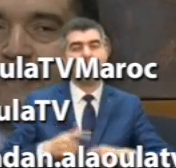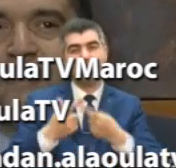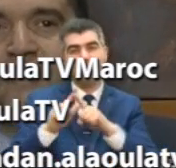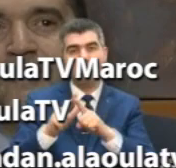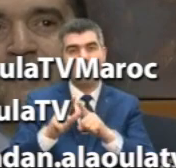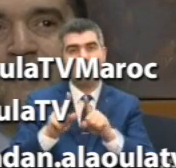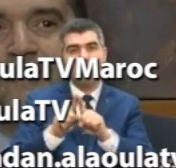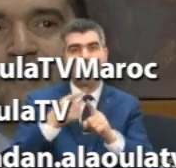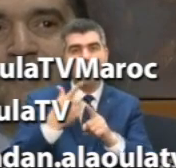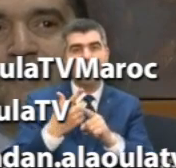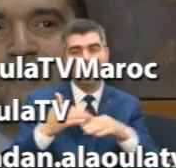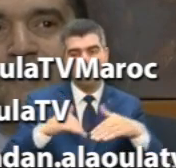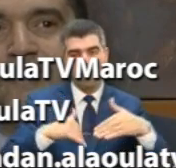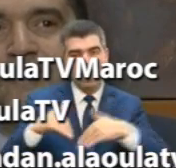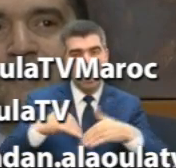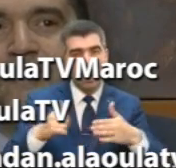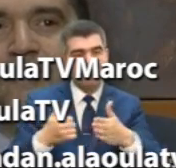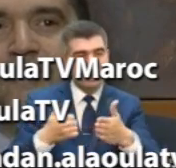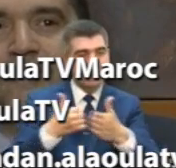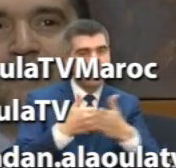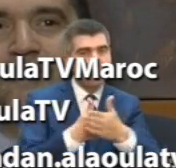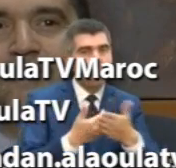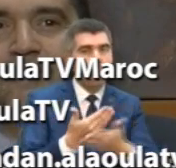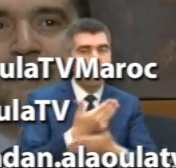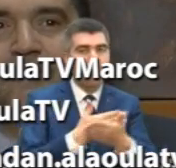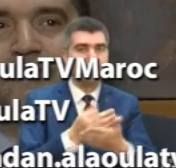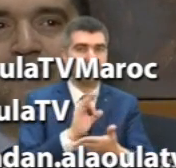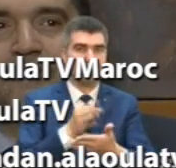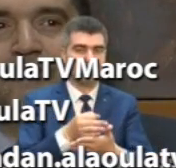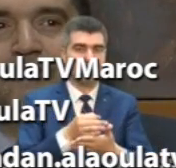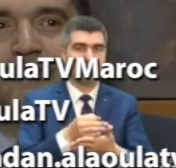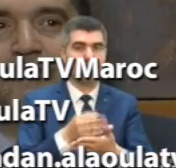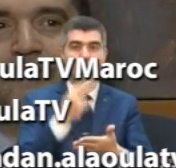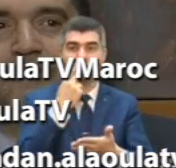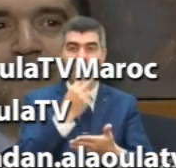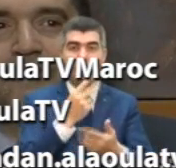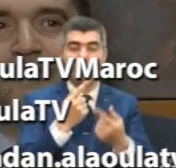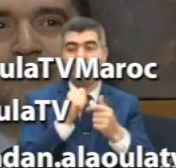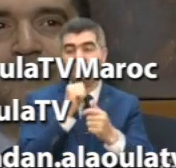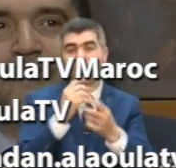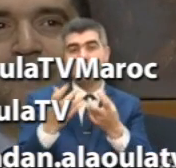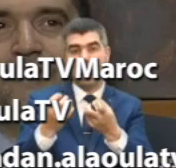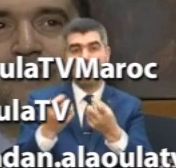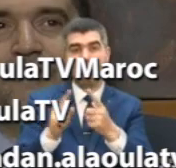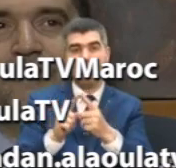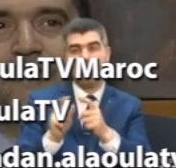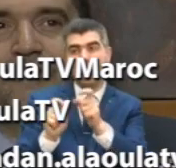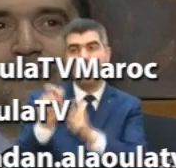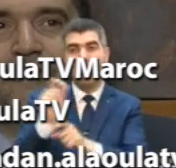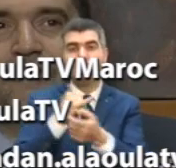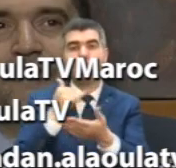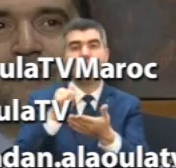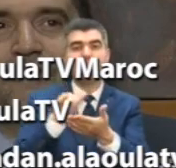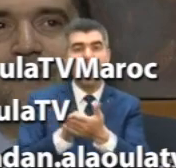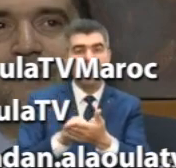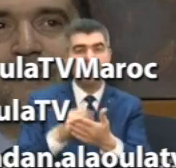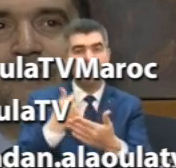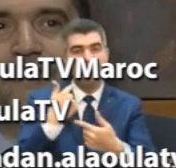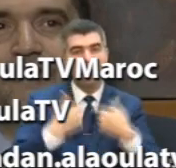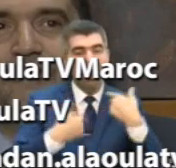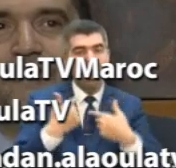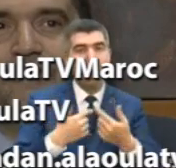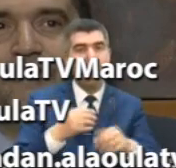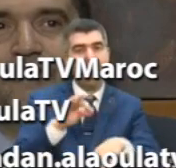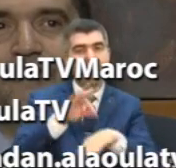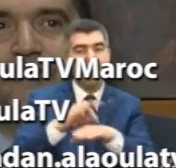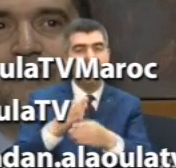مجال السلامة الطرقية لازال بلادنا فيها يعني عدد كبير من الضحايا، إذا نسائلكم عن دراسة